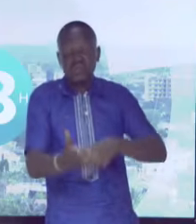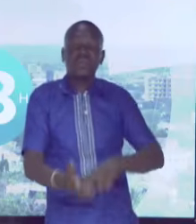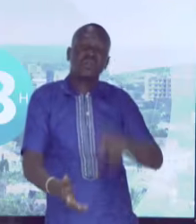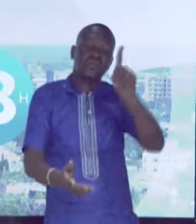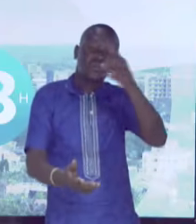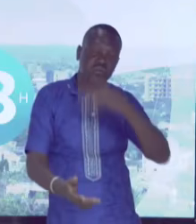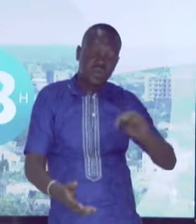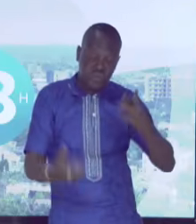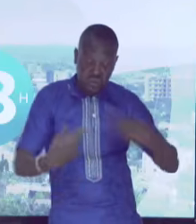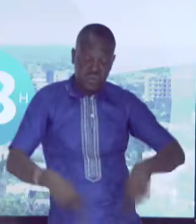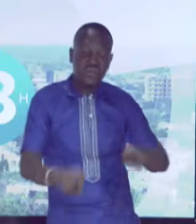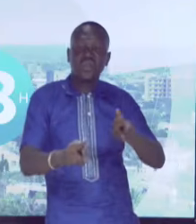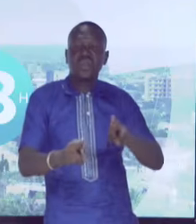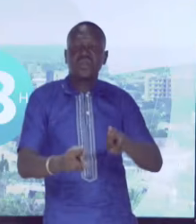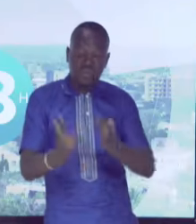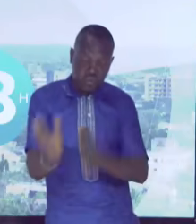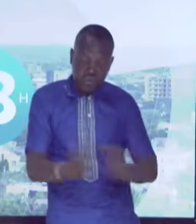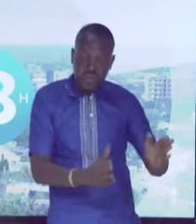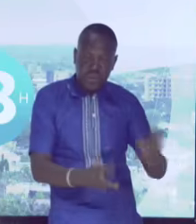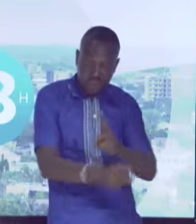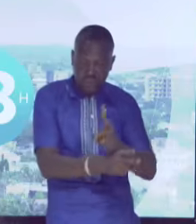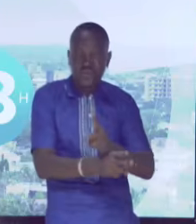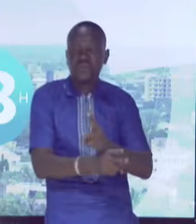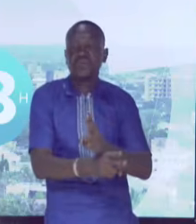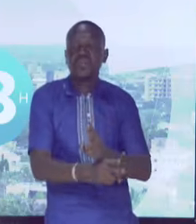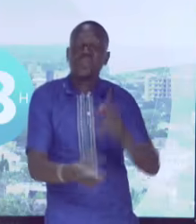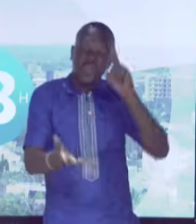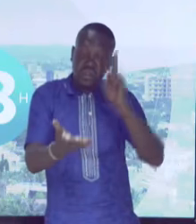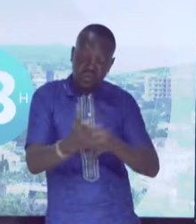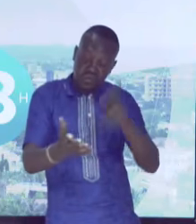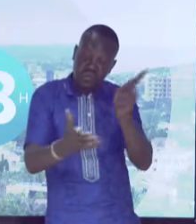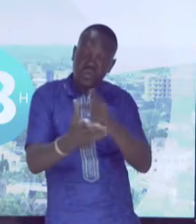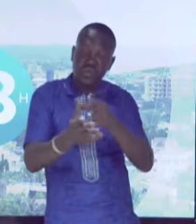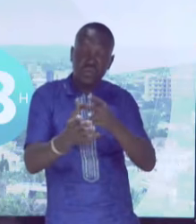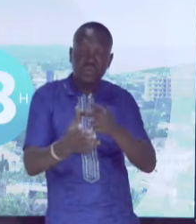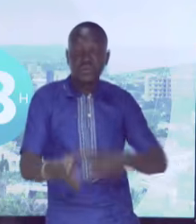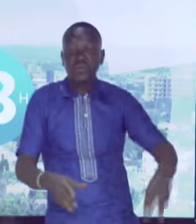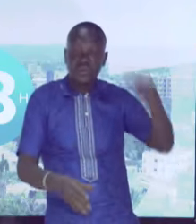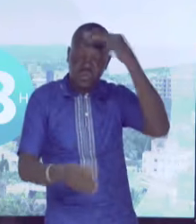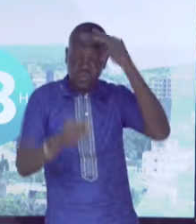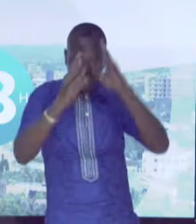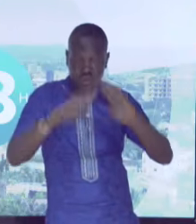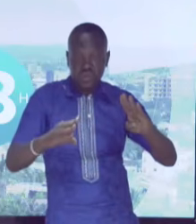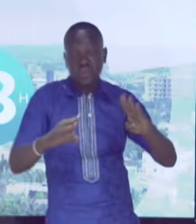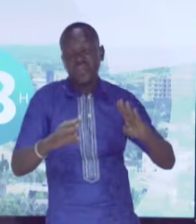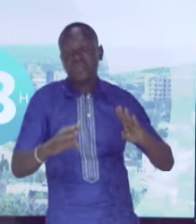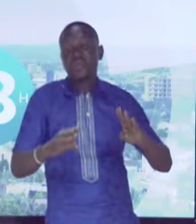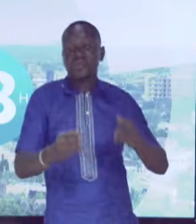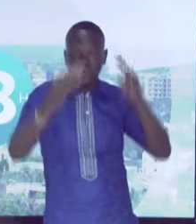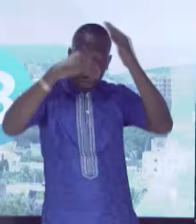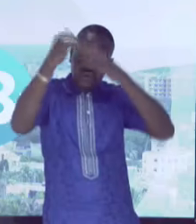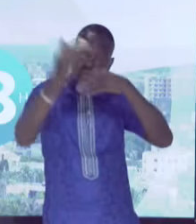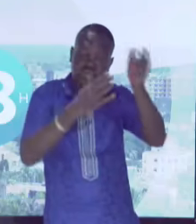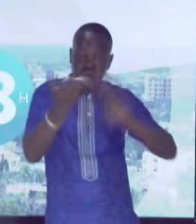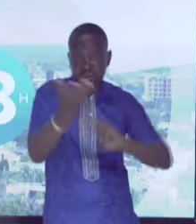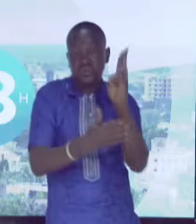seront aménagées, bitumées et entretenues. Dans les priorités du ministère en charge des infrastructures, la voie d'accès à l'université virtuelle